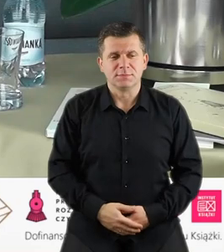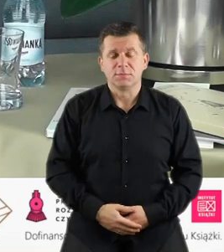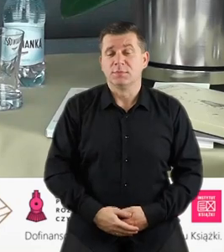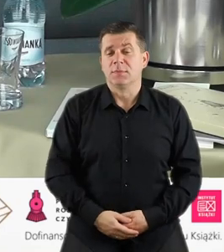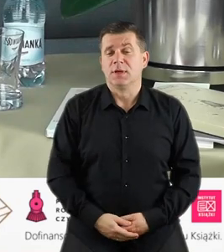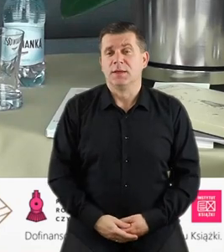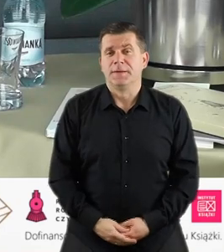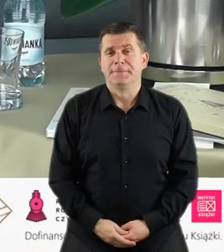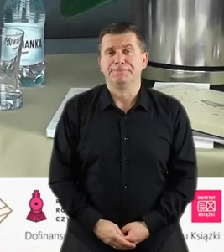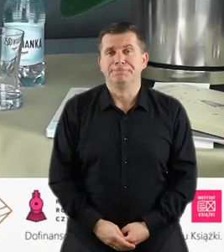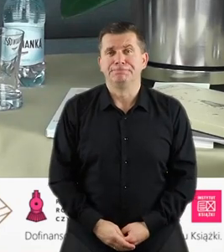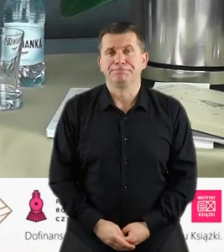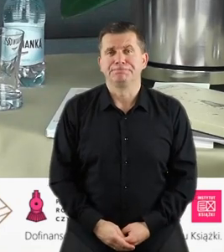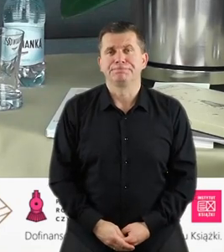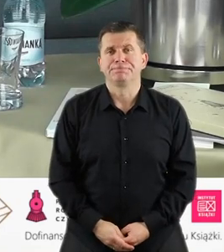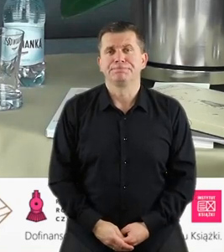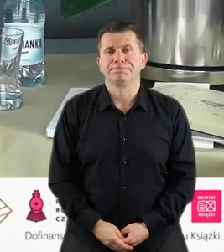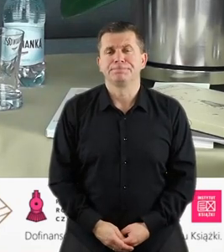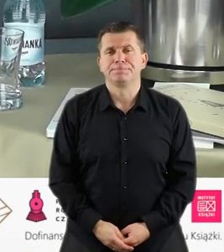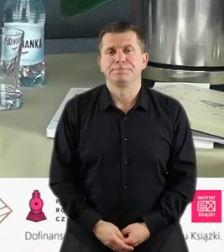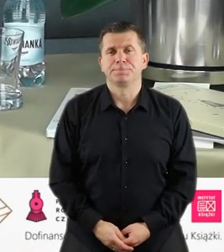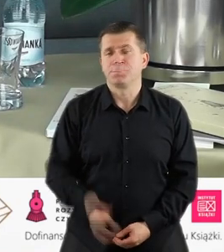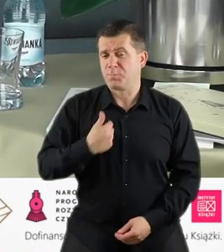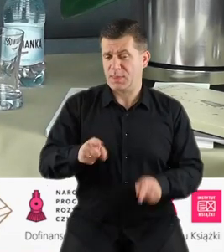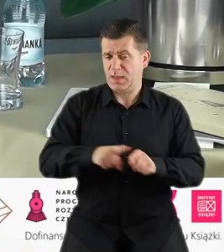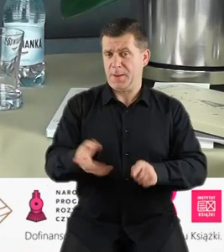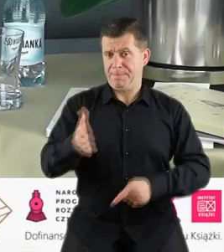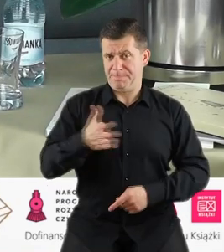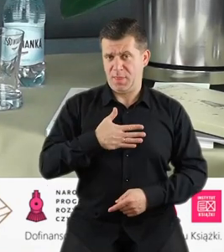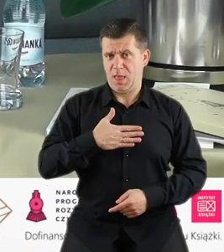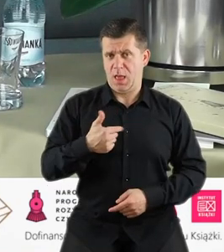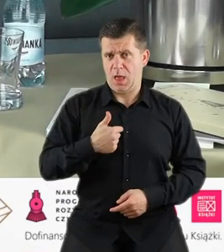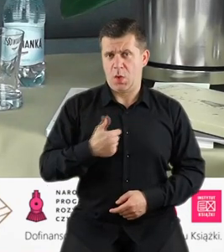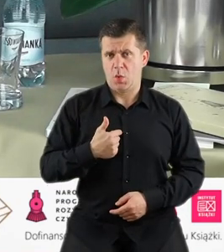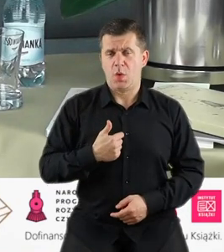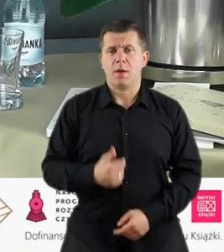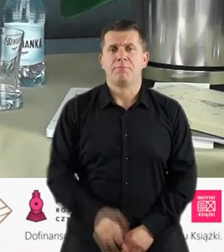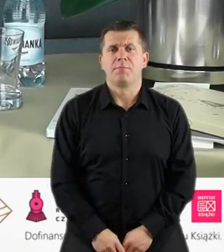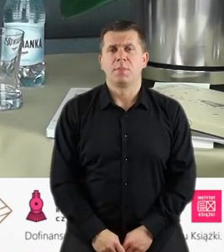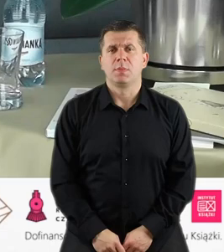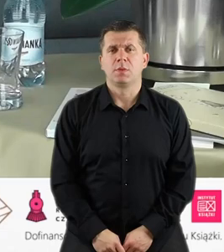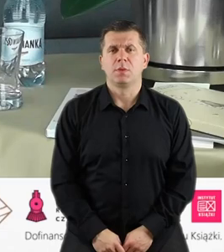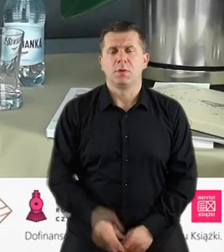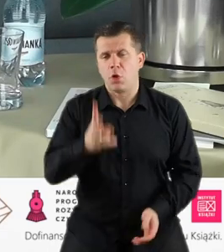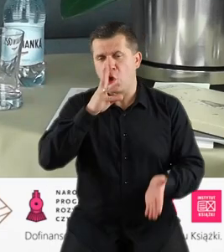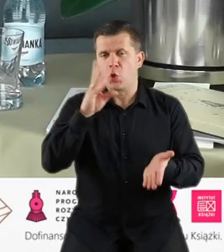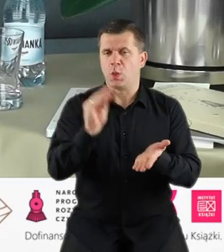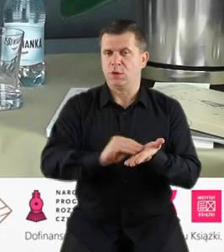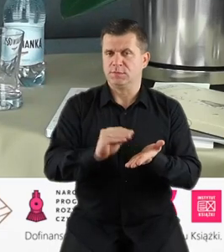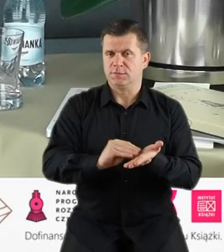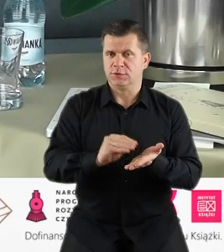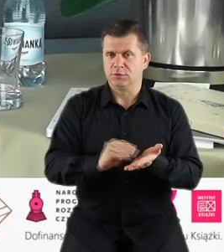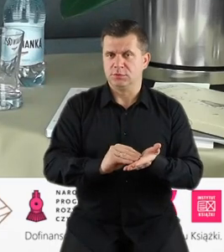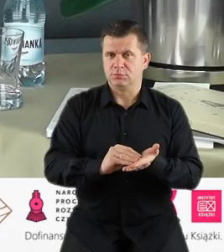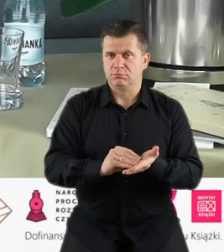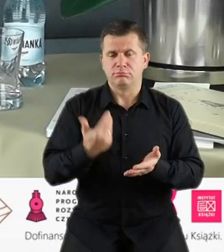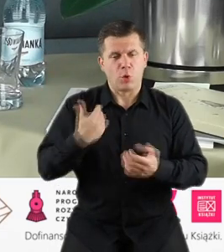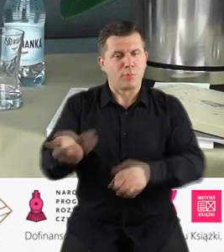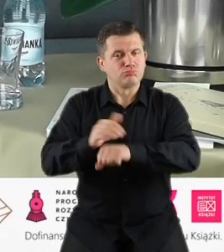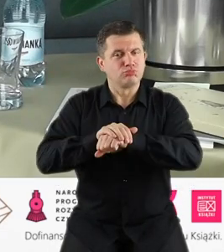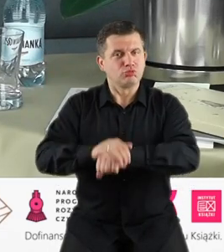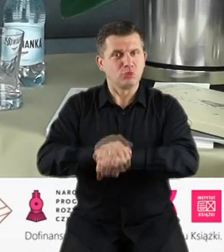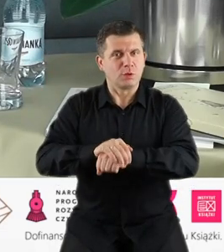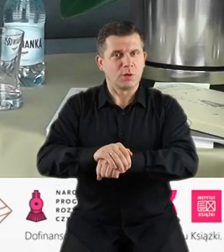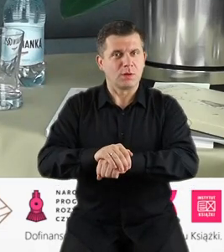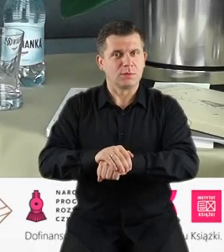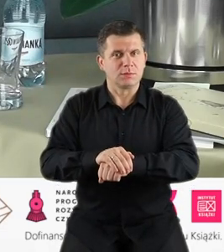Troszkę tak. No, ale ja też miałam taką, takie, ta, takie doświadczenia, że przyjaźniłam się